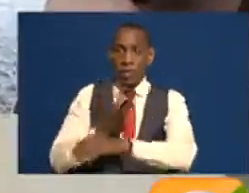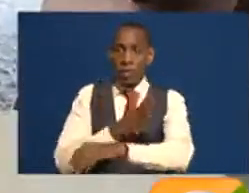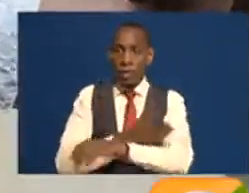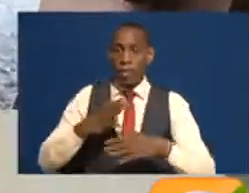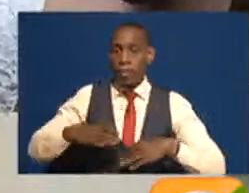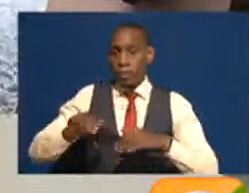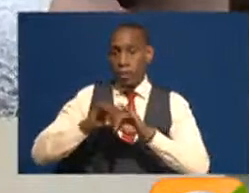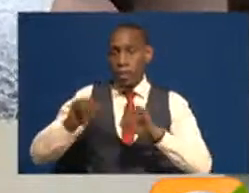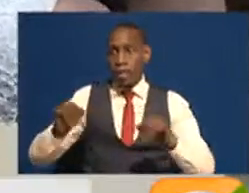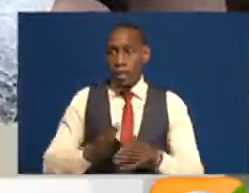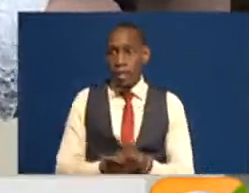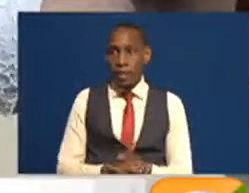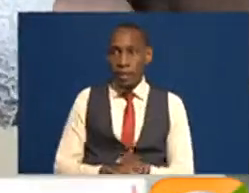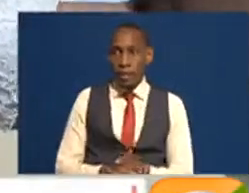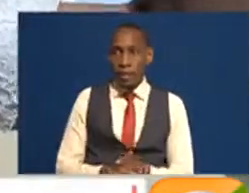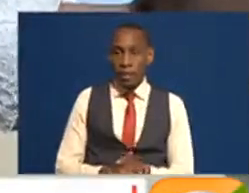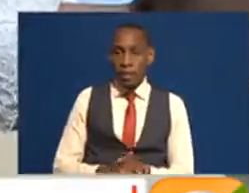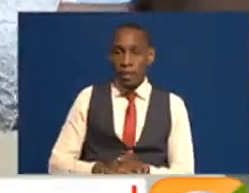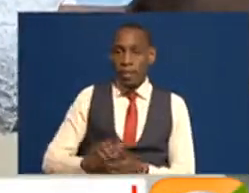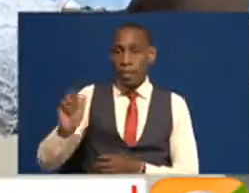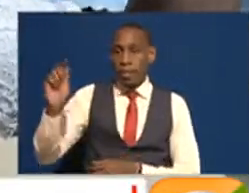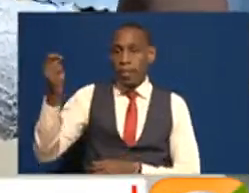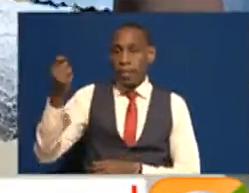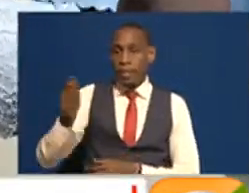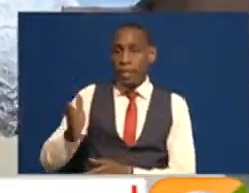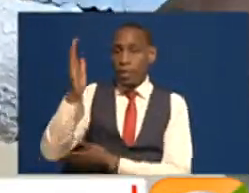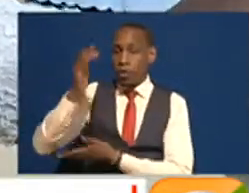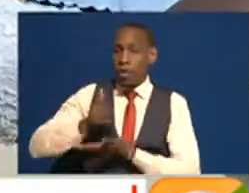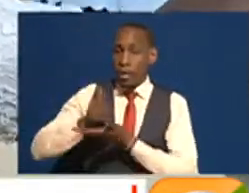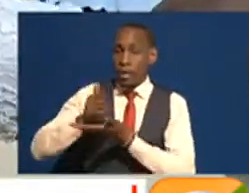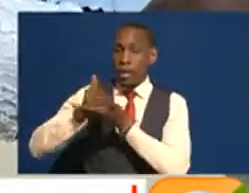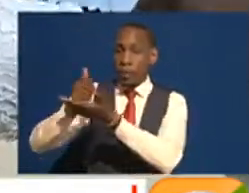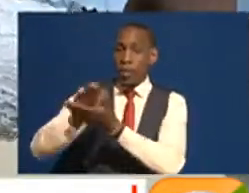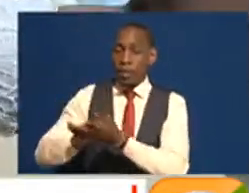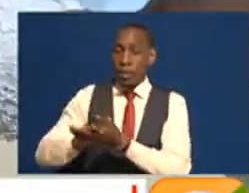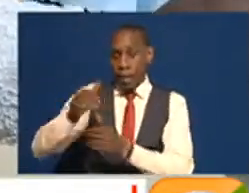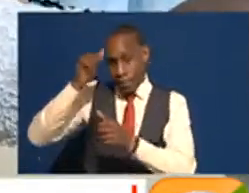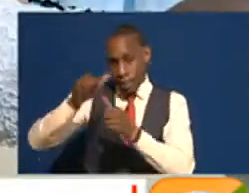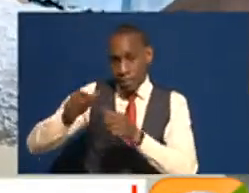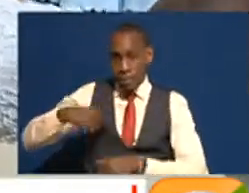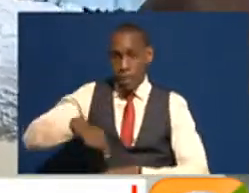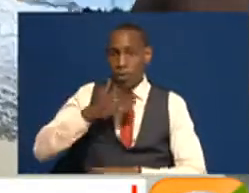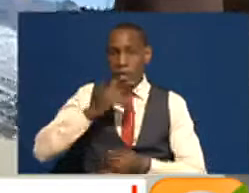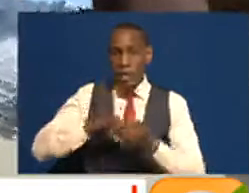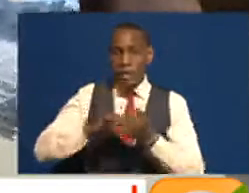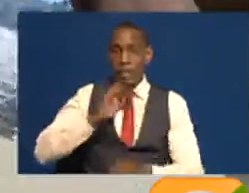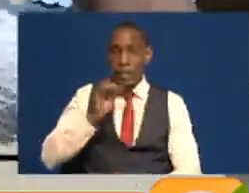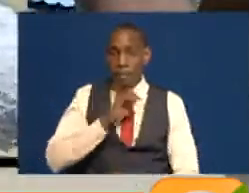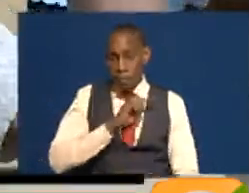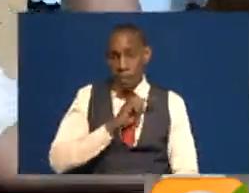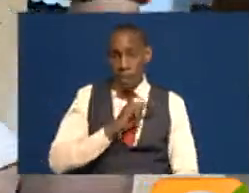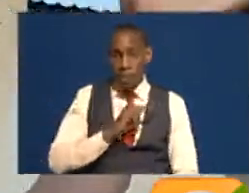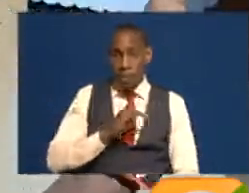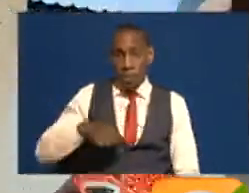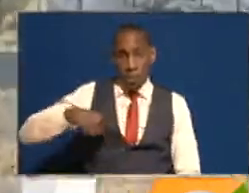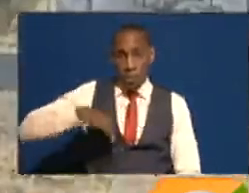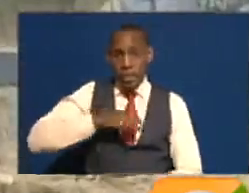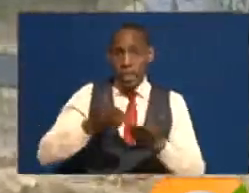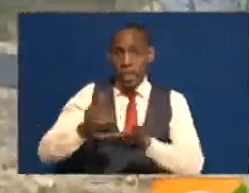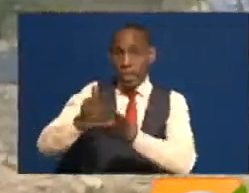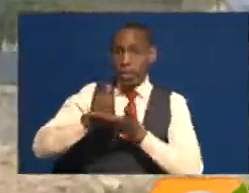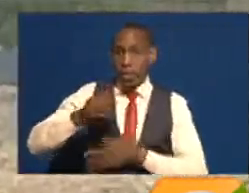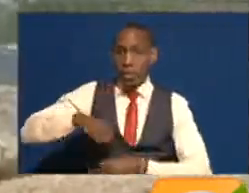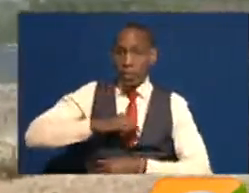innocent. Huyo president Mungu atasaidia yeye kwa sababu ametukumbuka sisi wajane, sisi watima wenye tuko hapa. Atusaidie